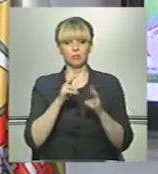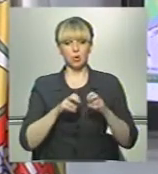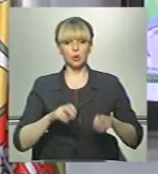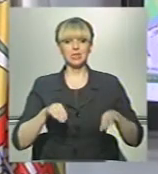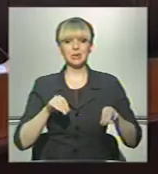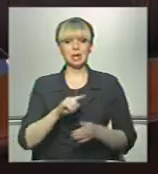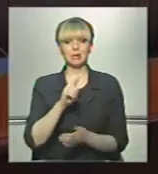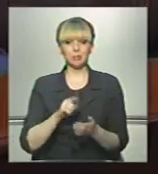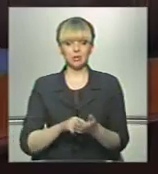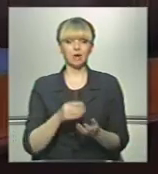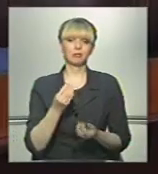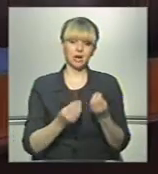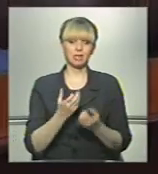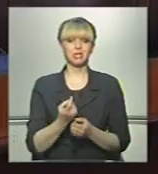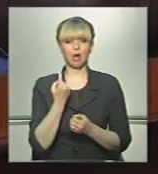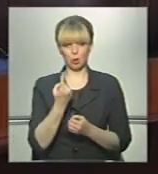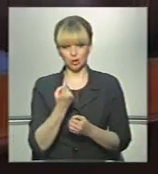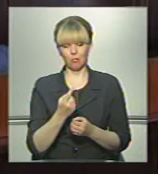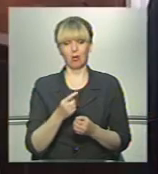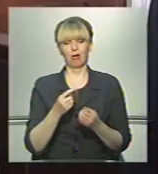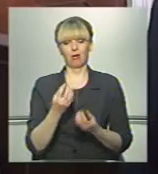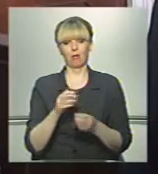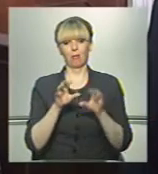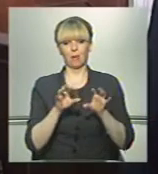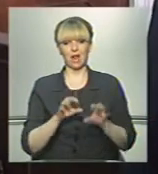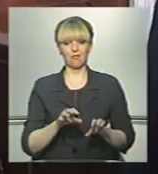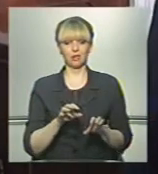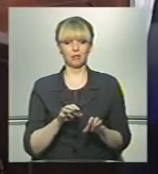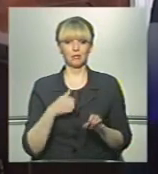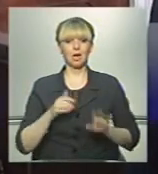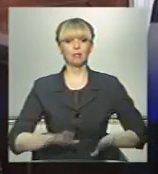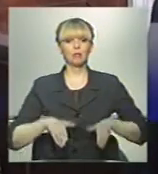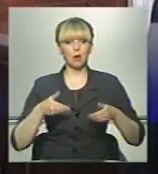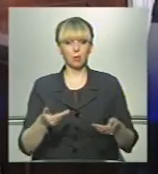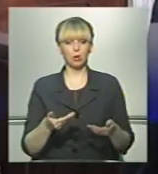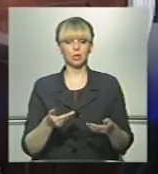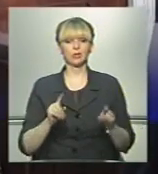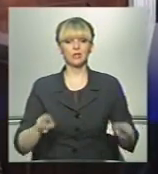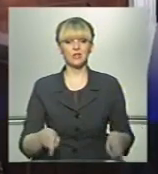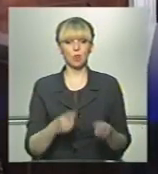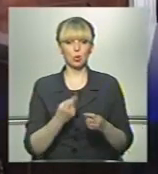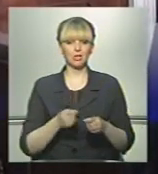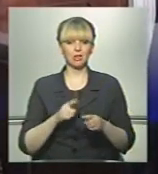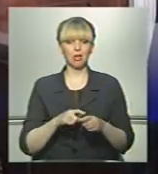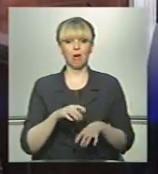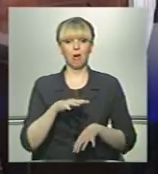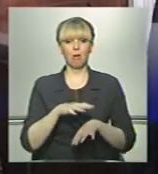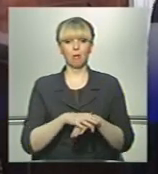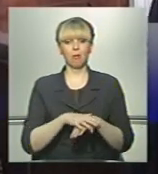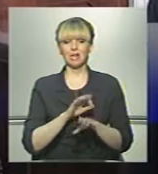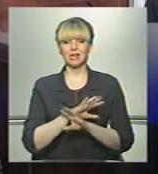земельних питань грати за одними правилами. Я пропоную взагалі створити такий банк